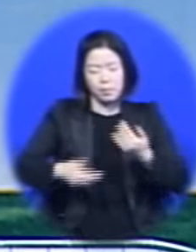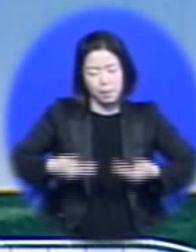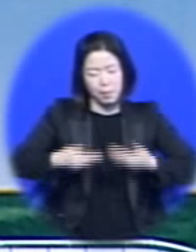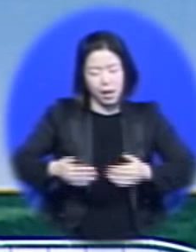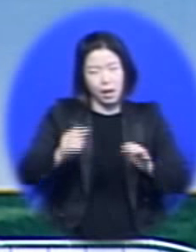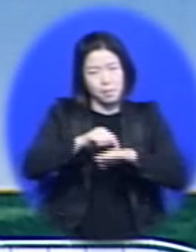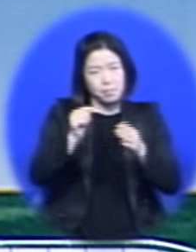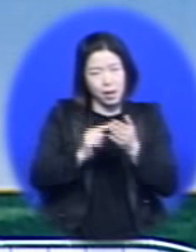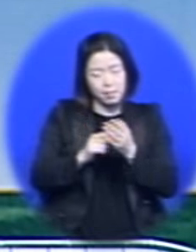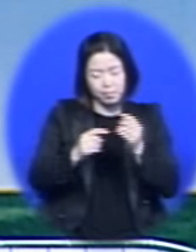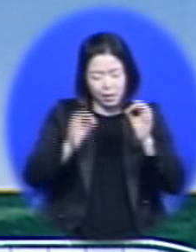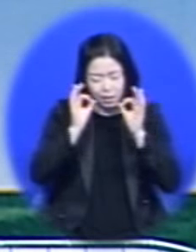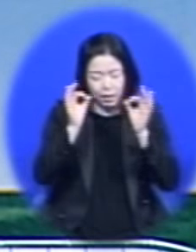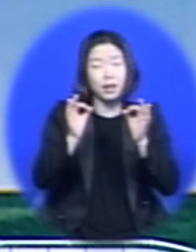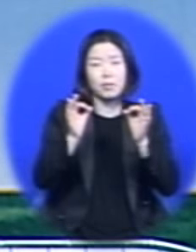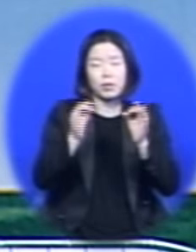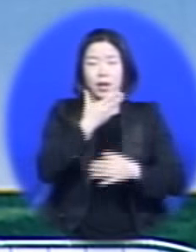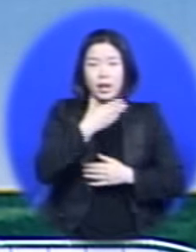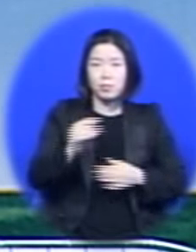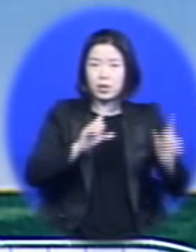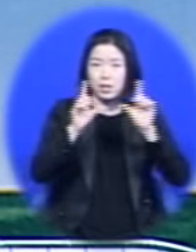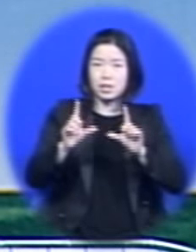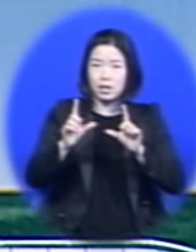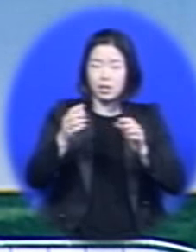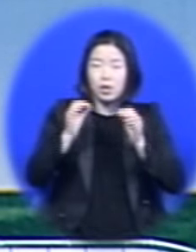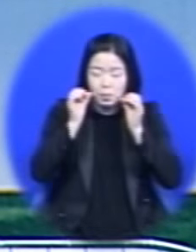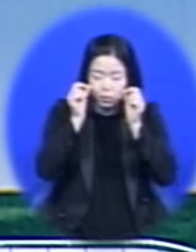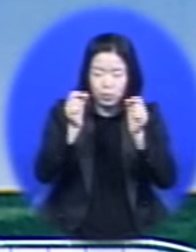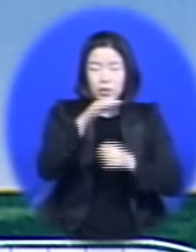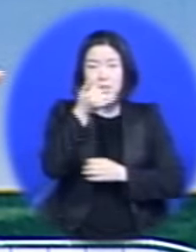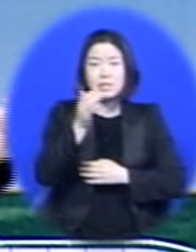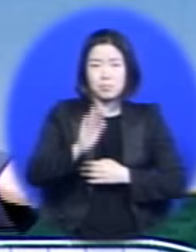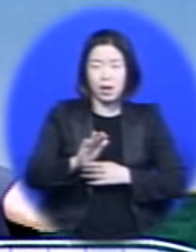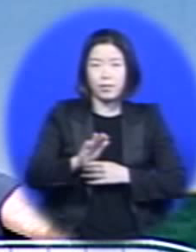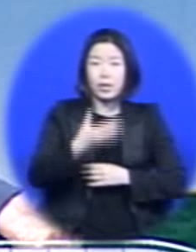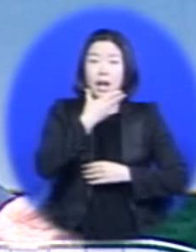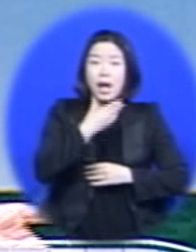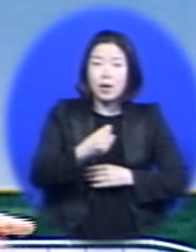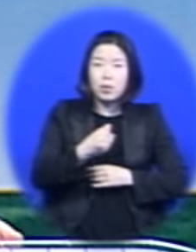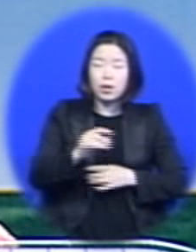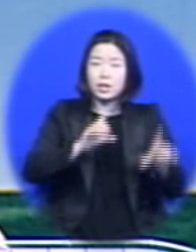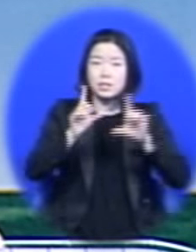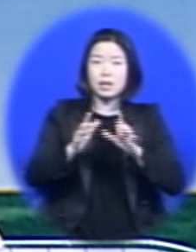그렇게 행복하게 살아보려고 하는데도 왜 행복하게 사는 사람 찾아보기가 그렇게 어렵지요?